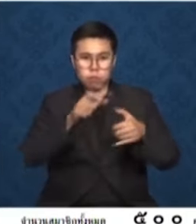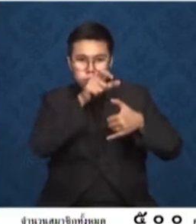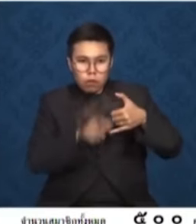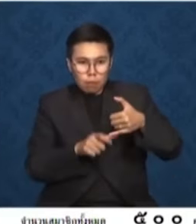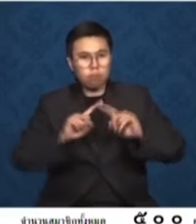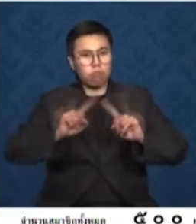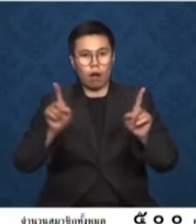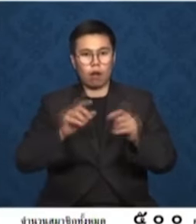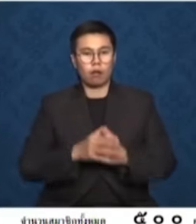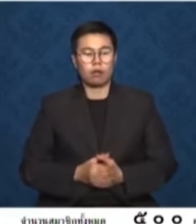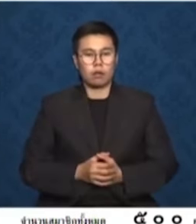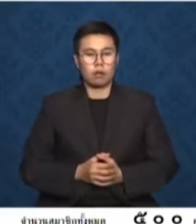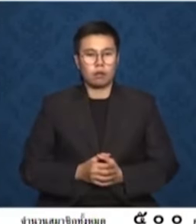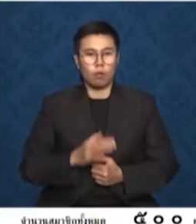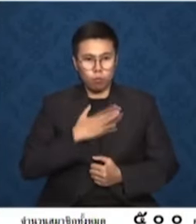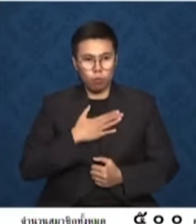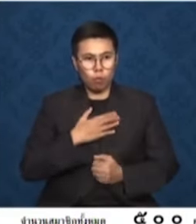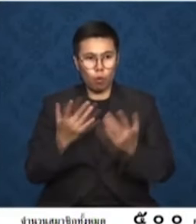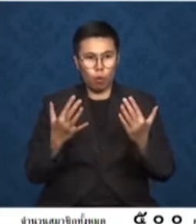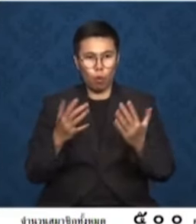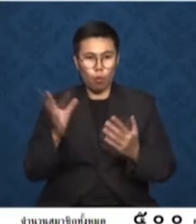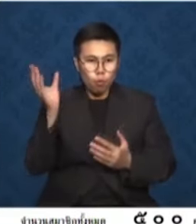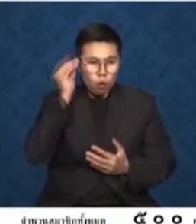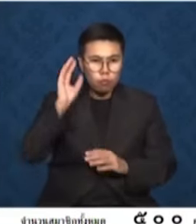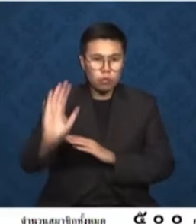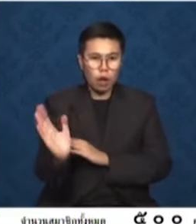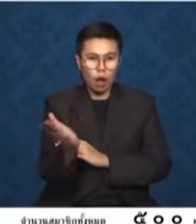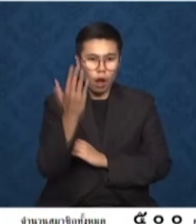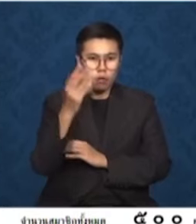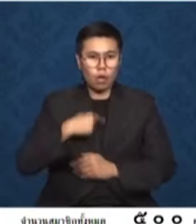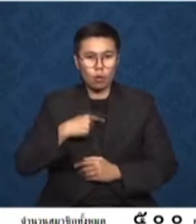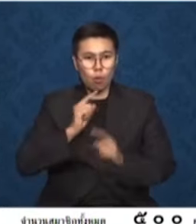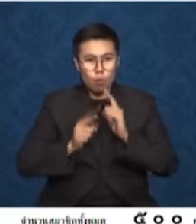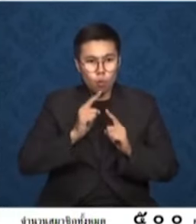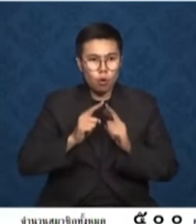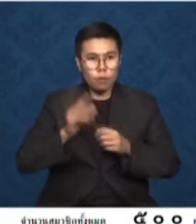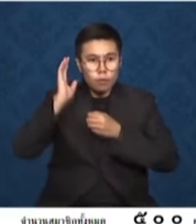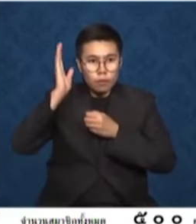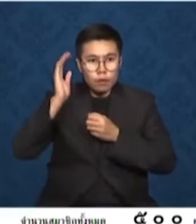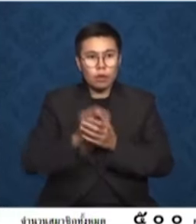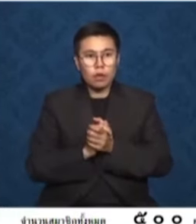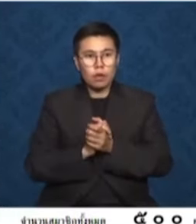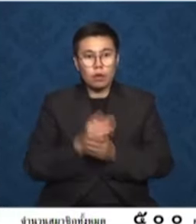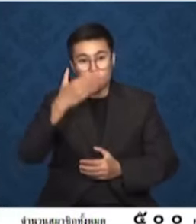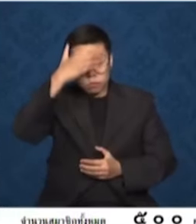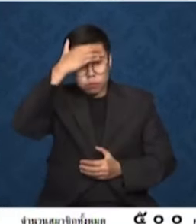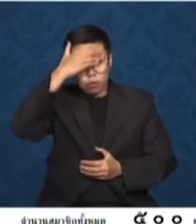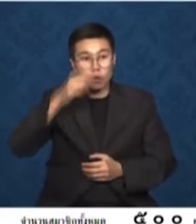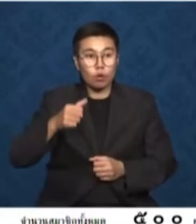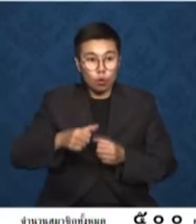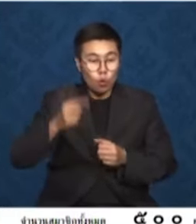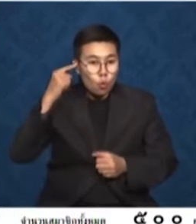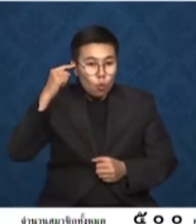ใช่ผมรอฟังท่านมาเช้าท่านพูดกับผมว่าผู้อภิปรายพูดบอกว่าพี่ชาดาอยู่ฟังป่ะผมอ